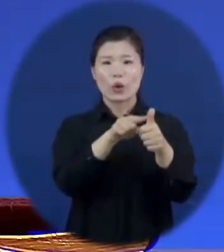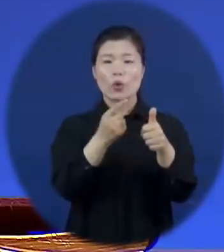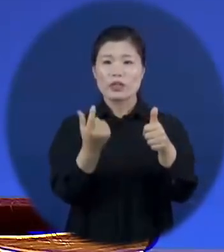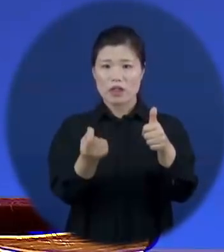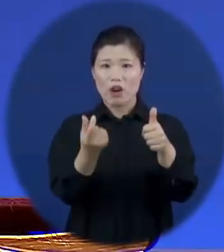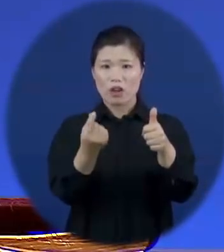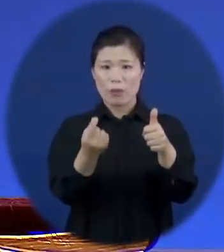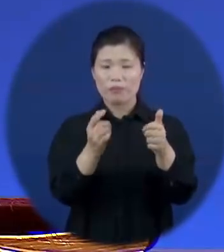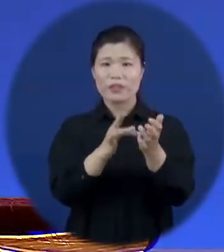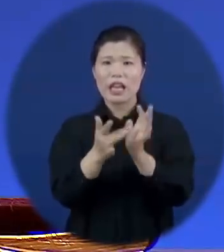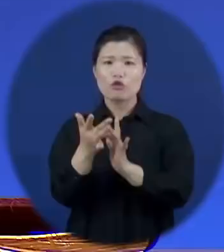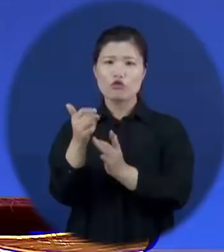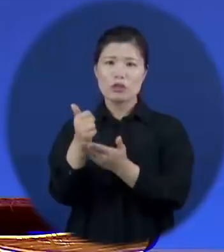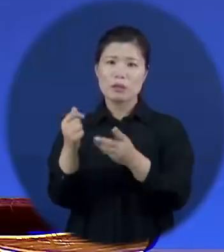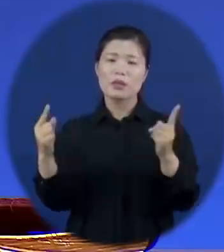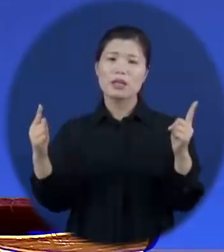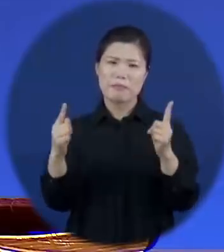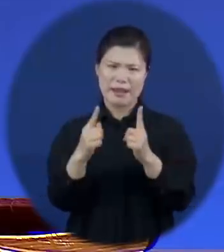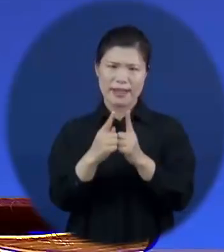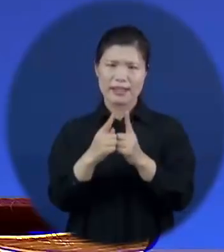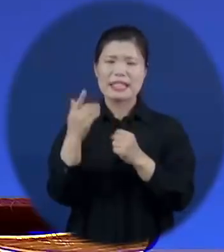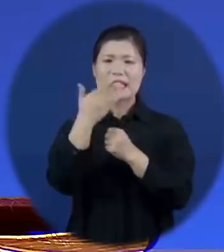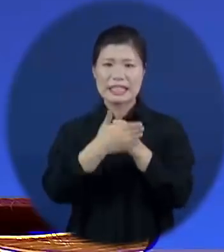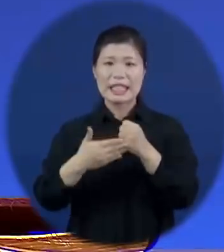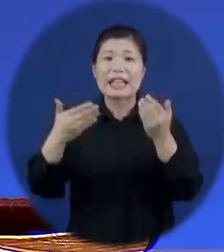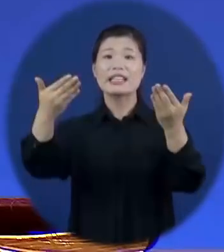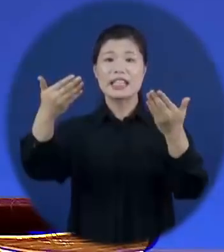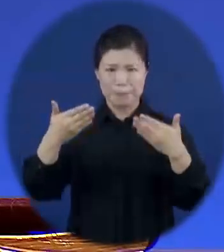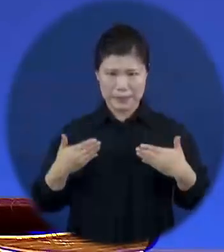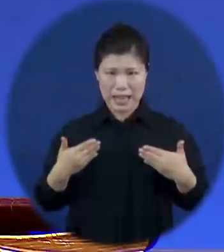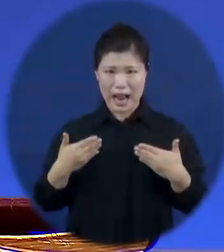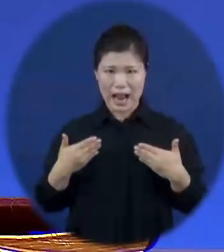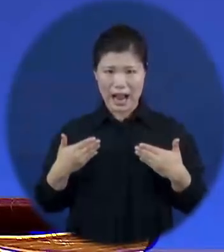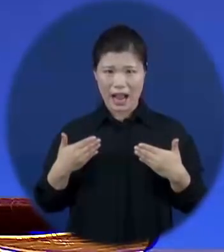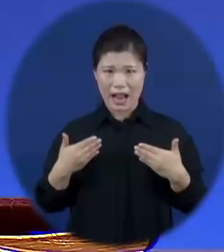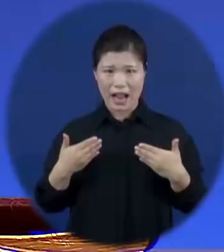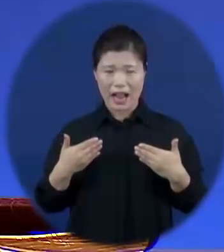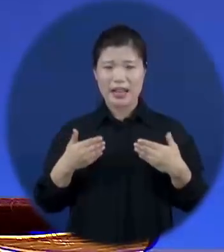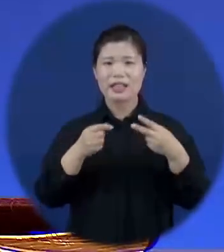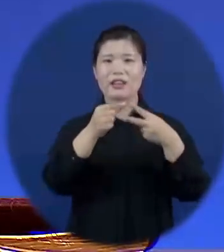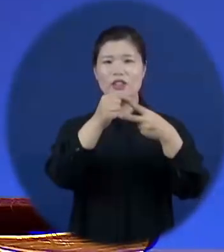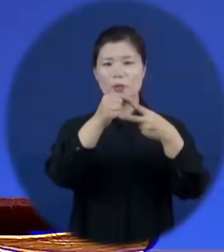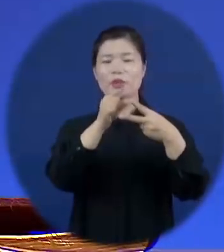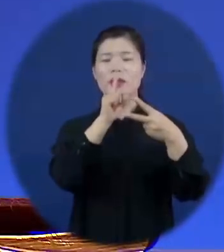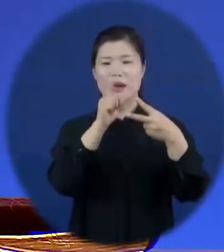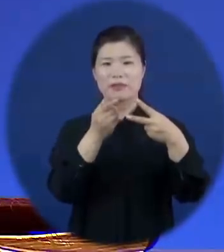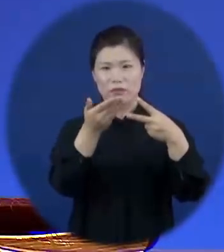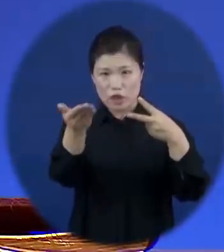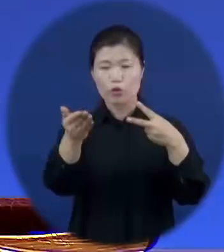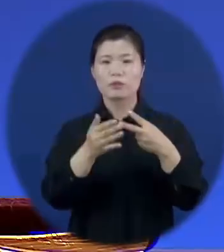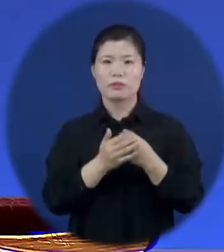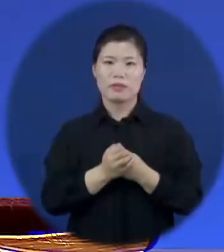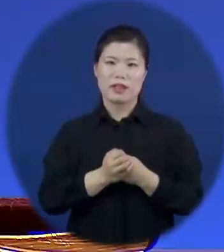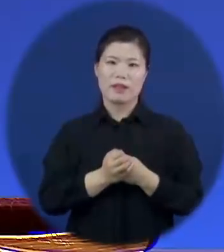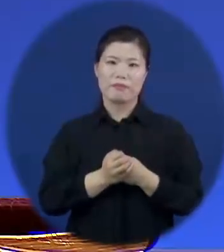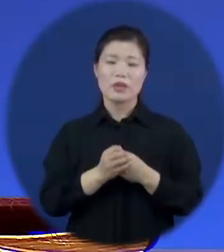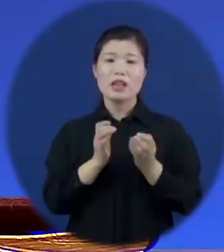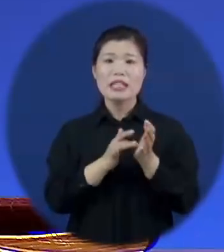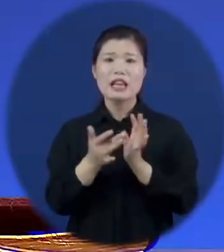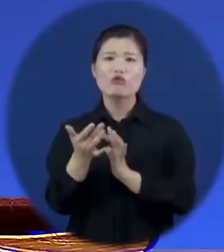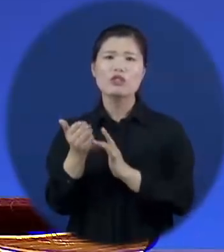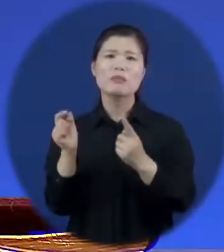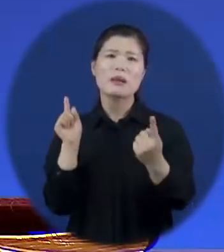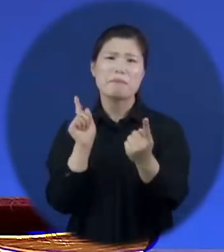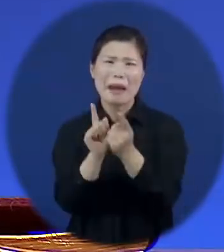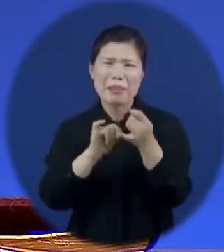삭개오처럼 예수님을 만나는 은혜를 입자, 이 말씀을 드리고 싶습니다.